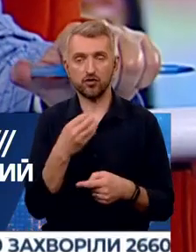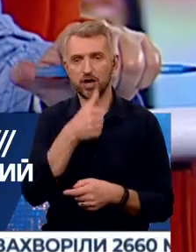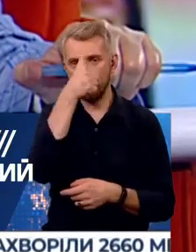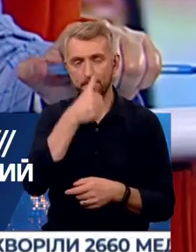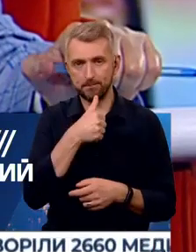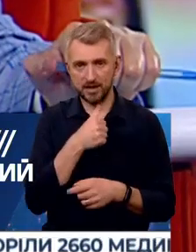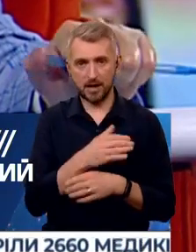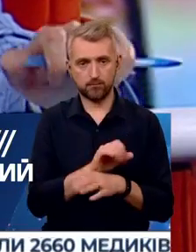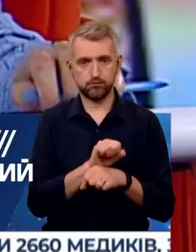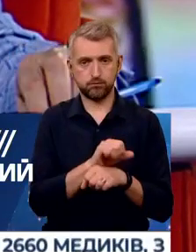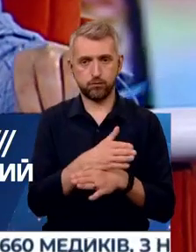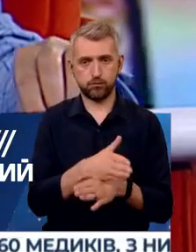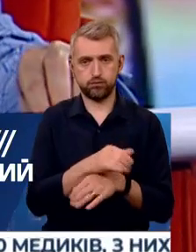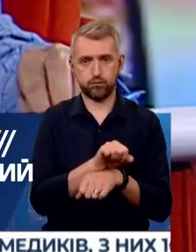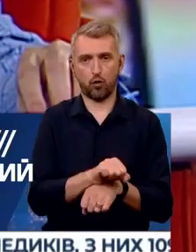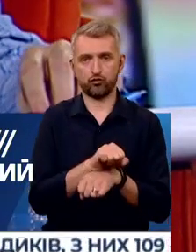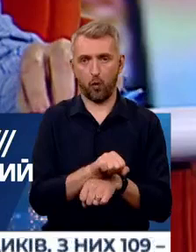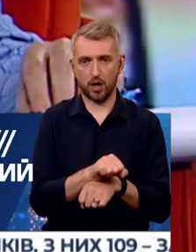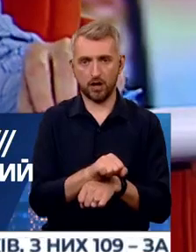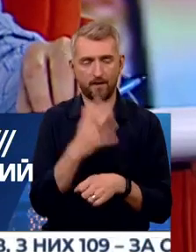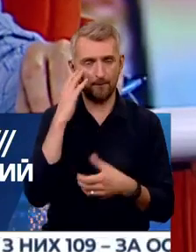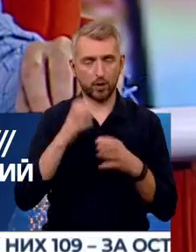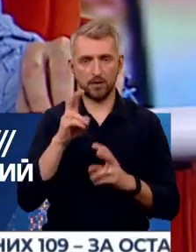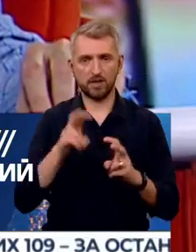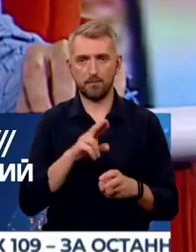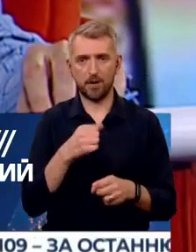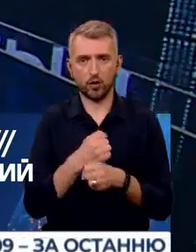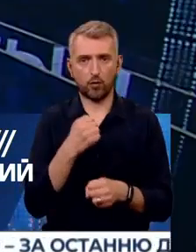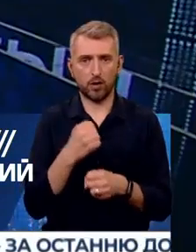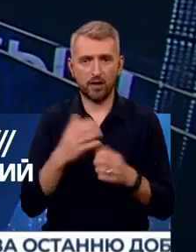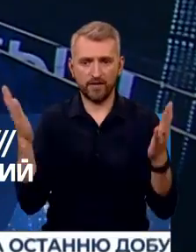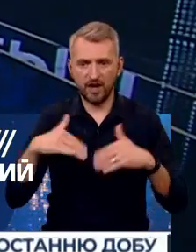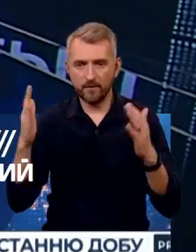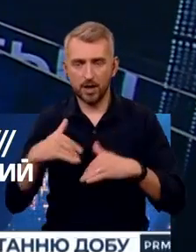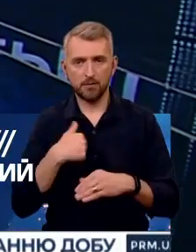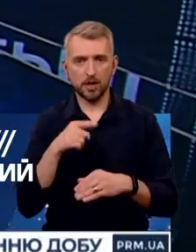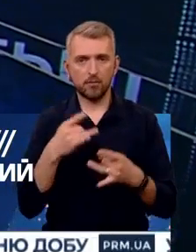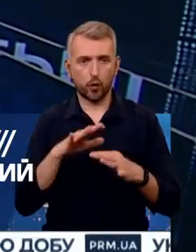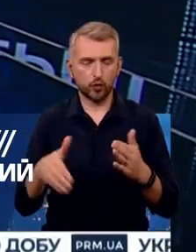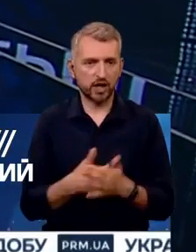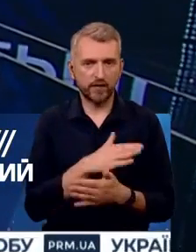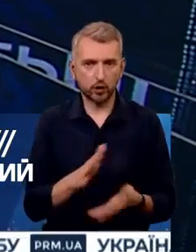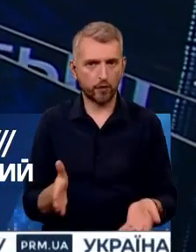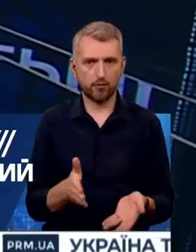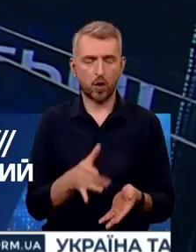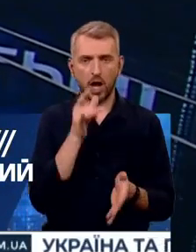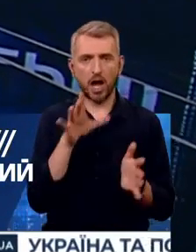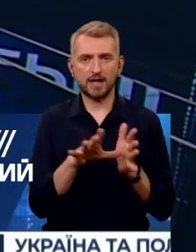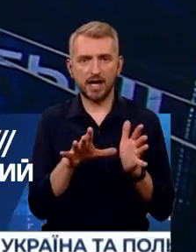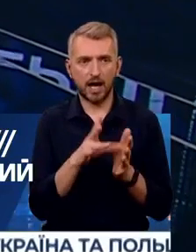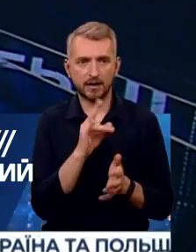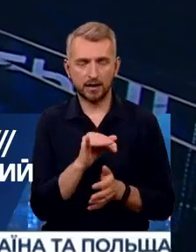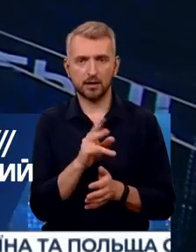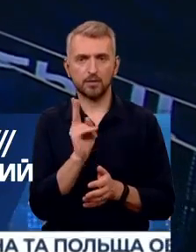місяць постоять вугільні підприємства без роботи, лави заваляться. Ми їх просто не відновимо. Енергетики, коли будуть